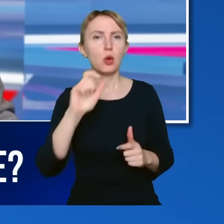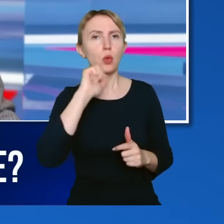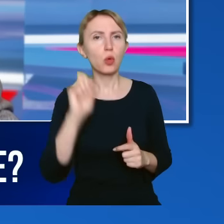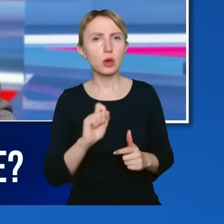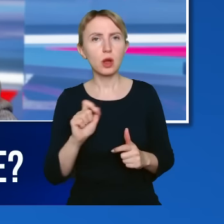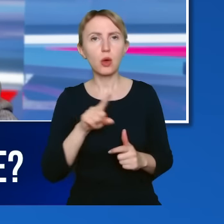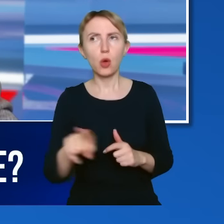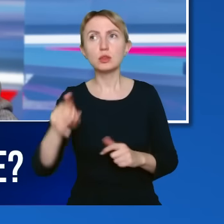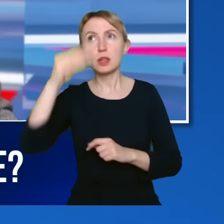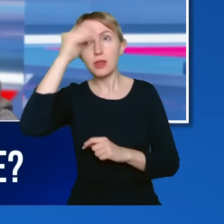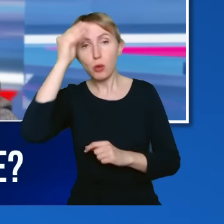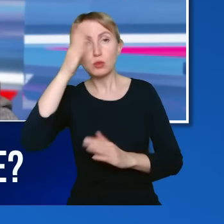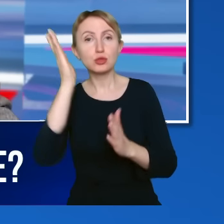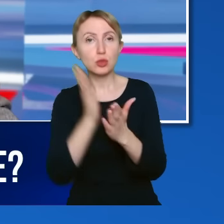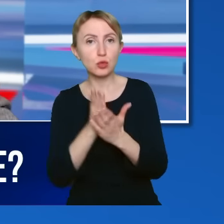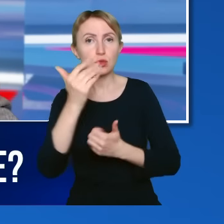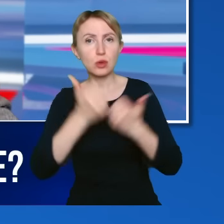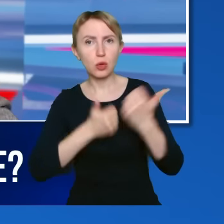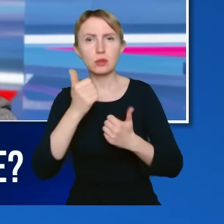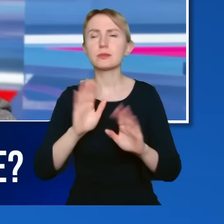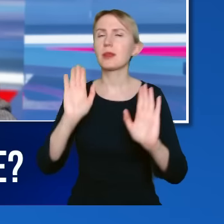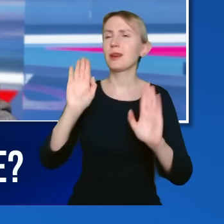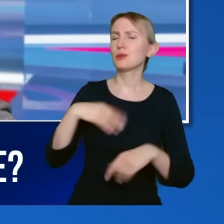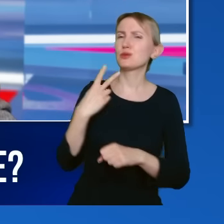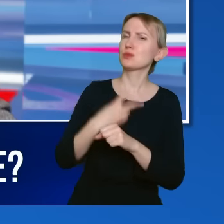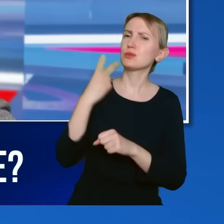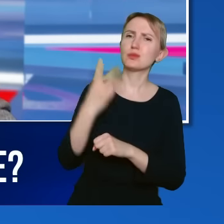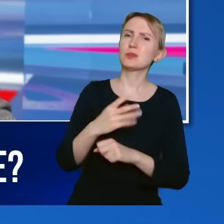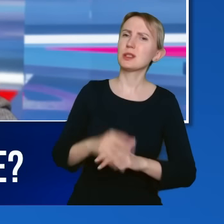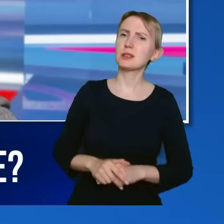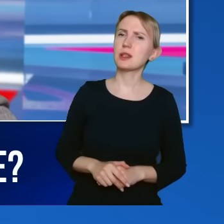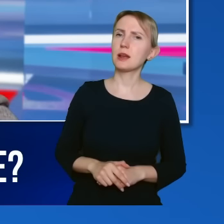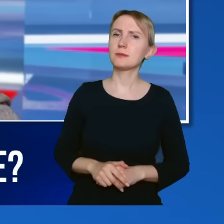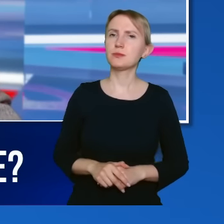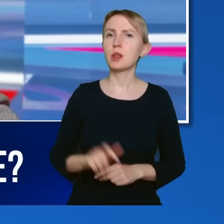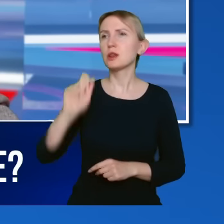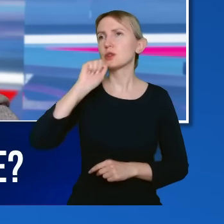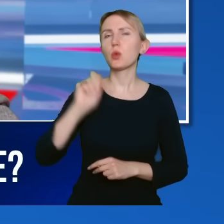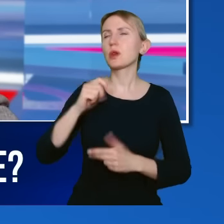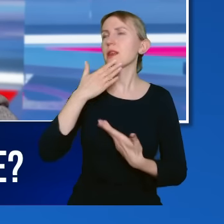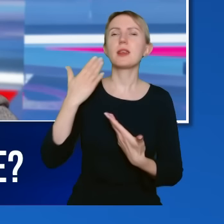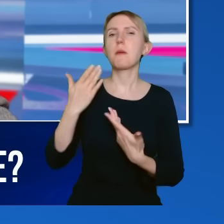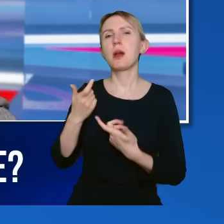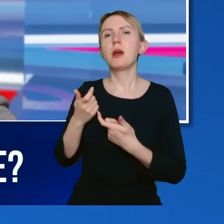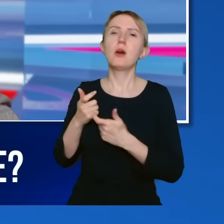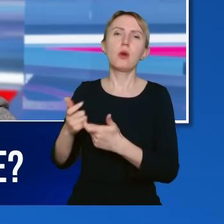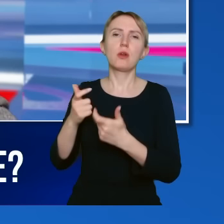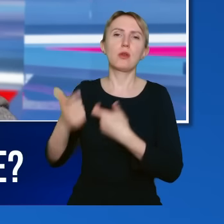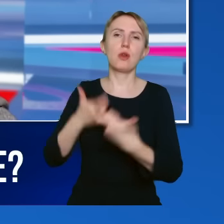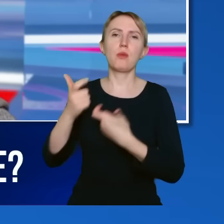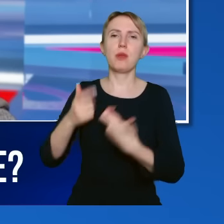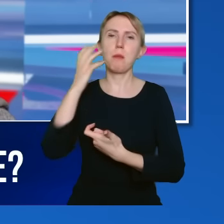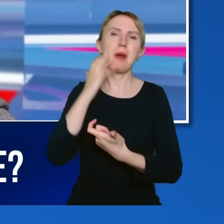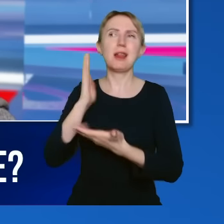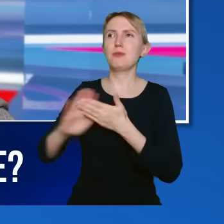nami konkurują, więc jedna idiotyczna regulacja powoduje, że na Ukrainie by nie było upraw malin, gdybyśmy ich nie